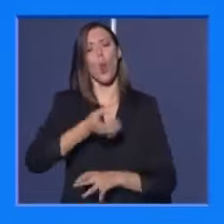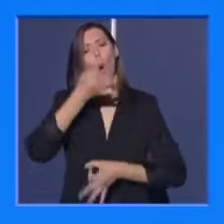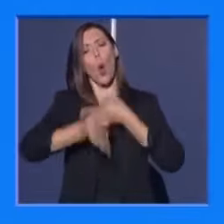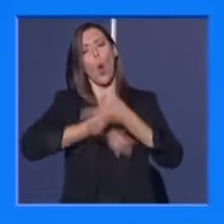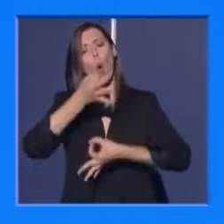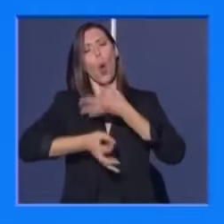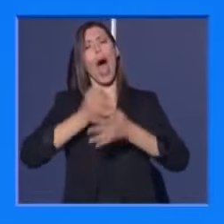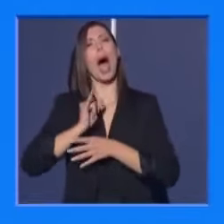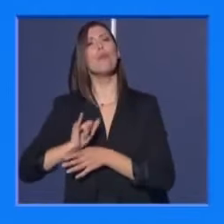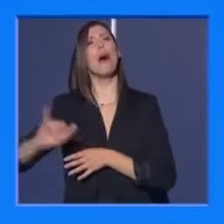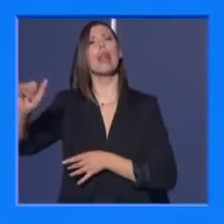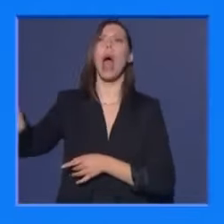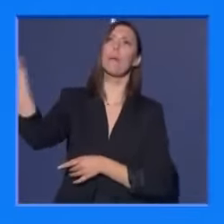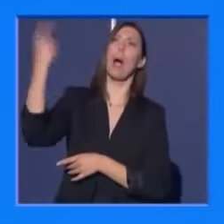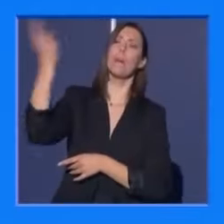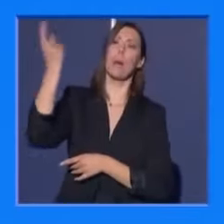δεν δεχόμαστε.